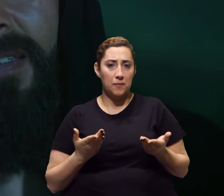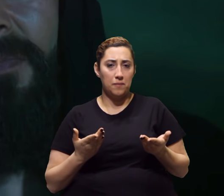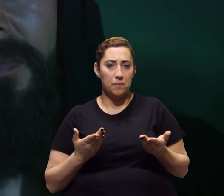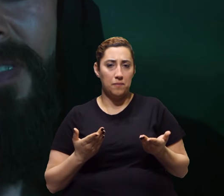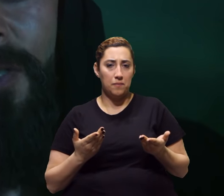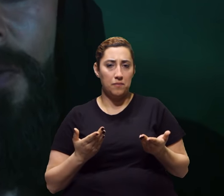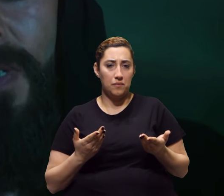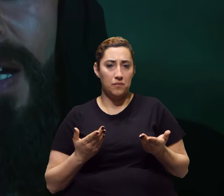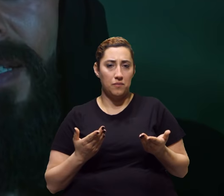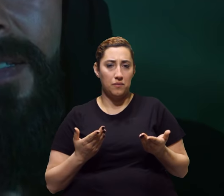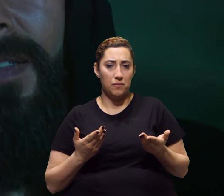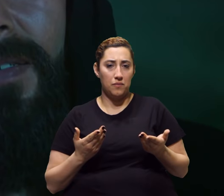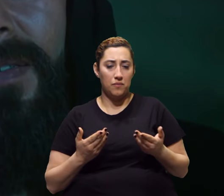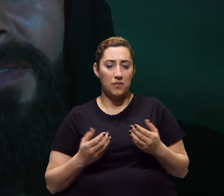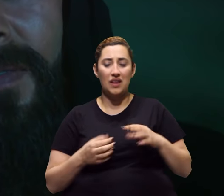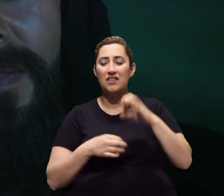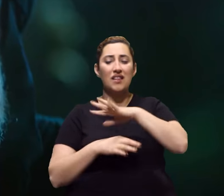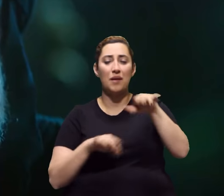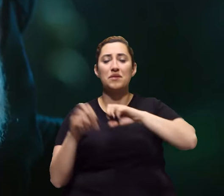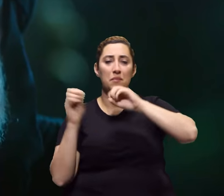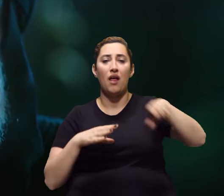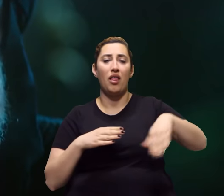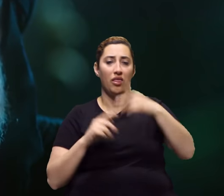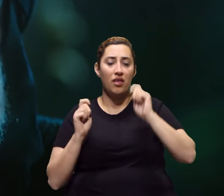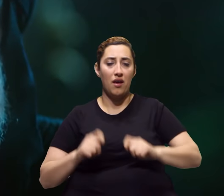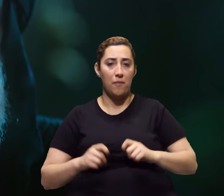Terk ettim kıyruk halini.